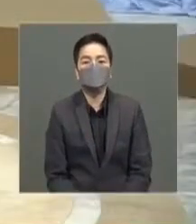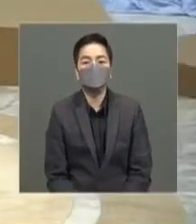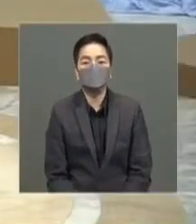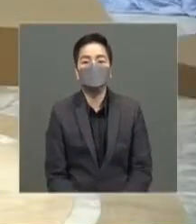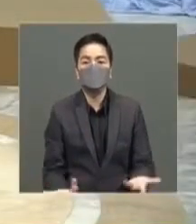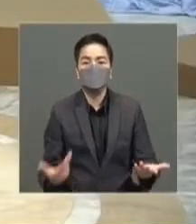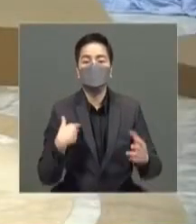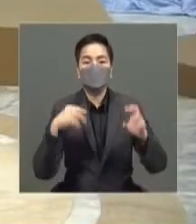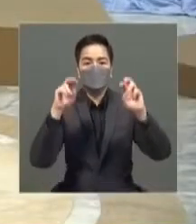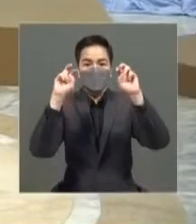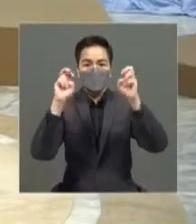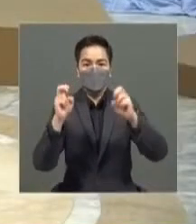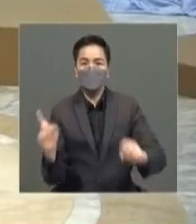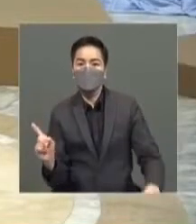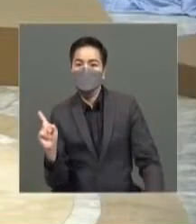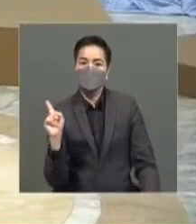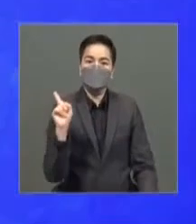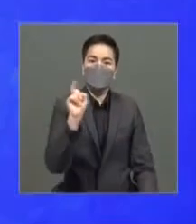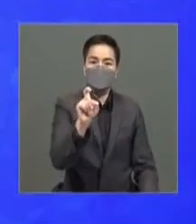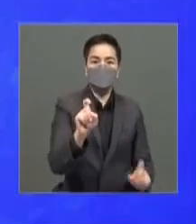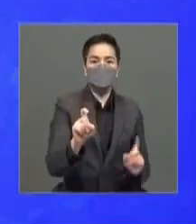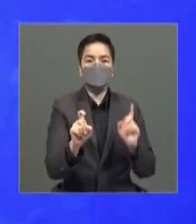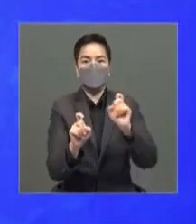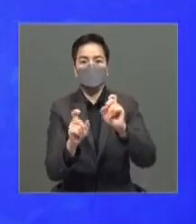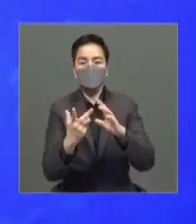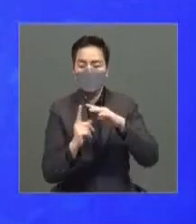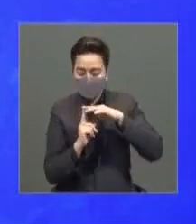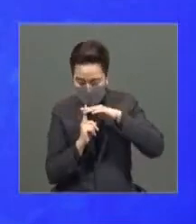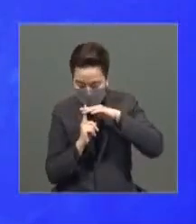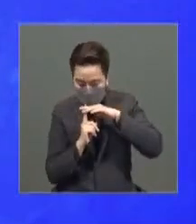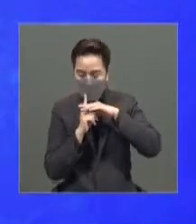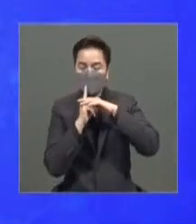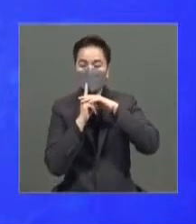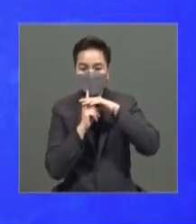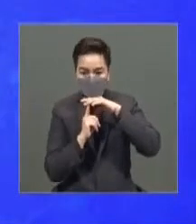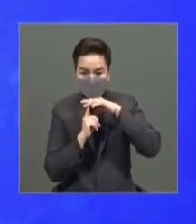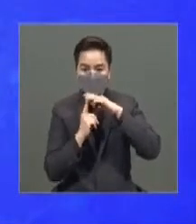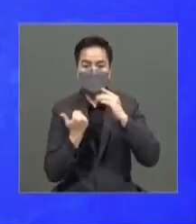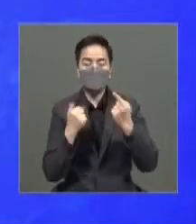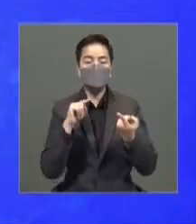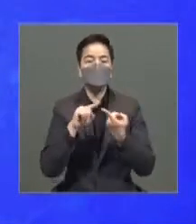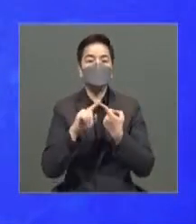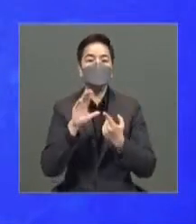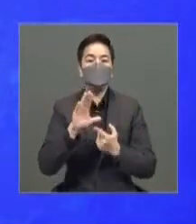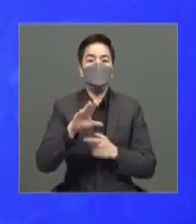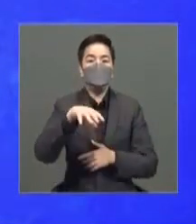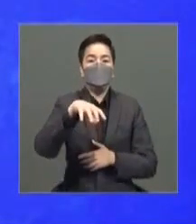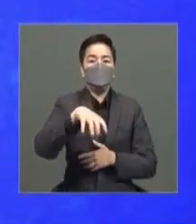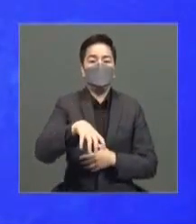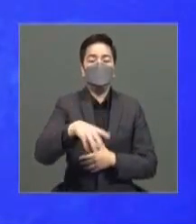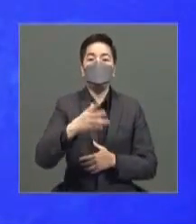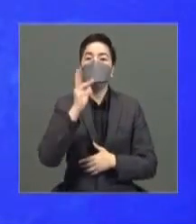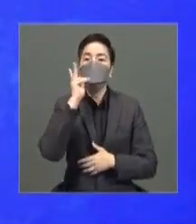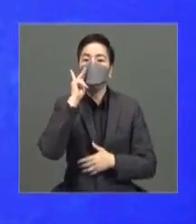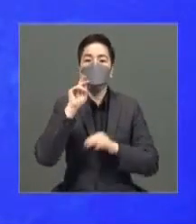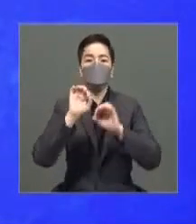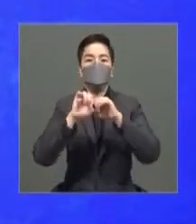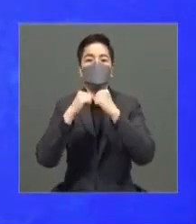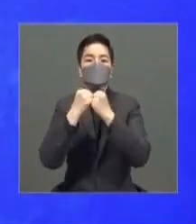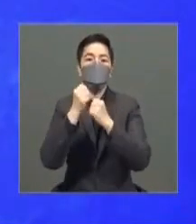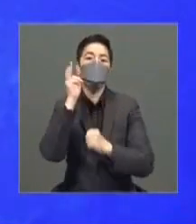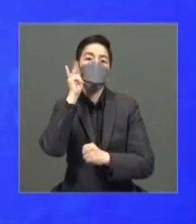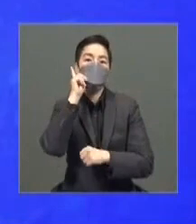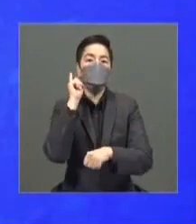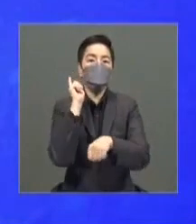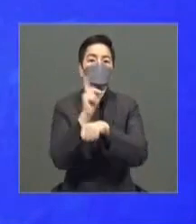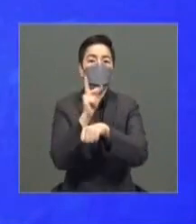วันนี้มีประเด็นคำถามเรื่องของการตรวจหาเชื้อโควิด -19 นะคะจากทางกองบรรณาธิการร่วมสมาคมผู้ผลิตข่าว